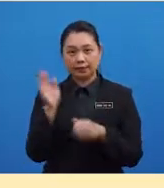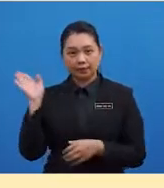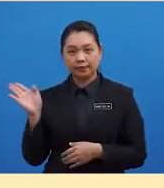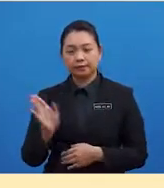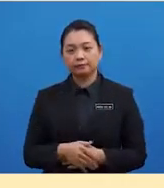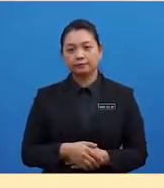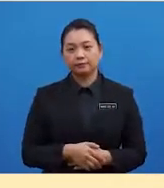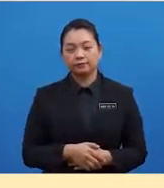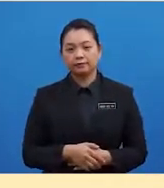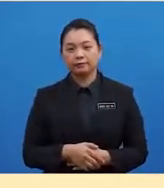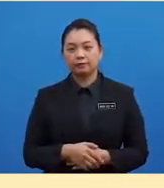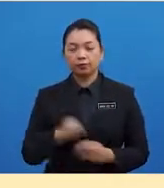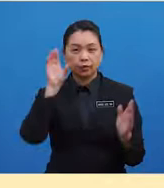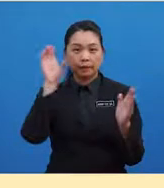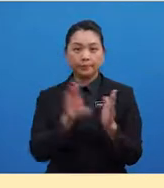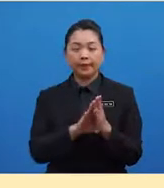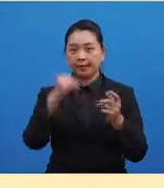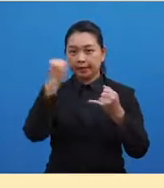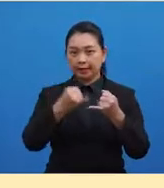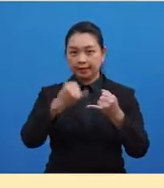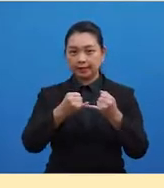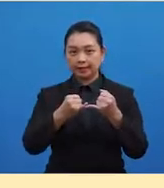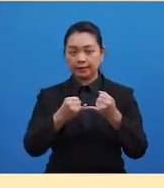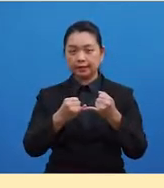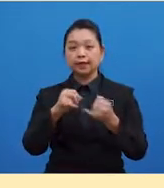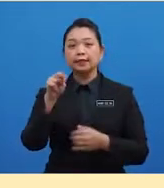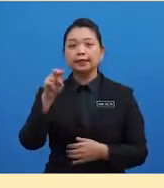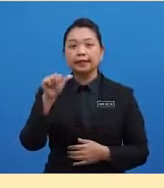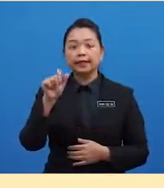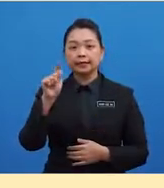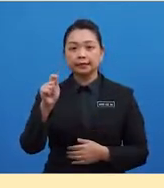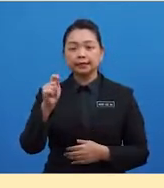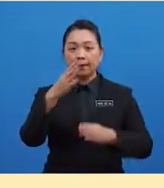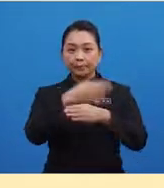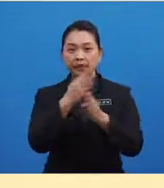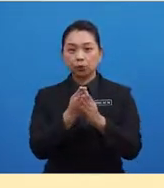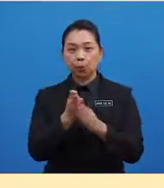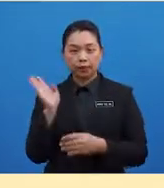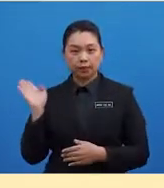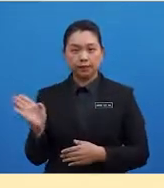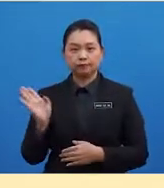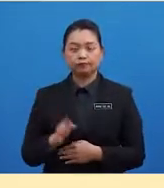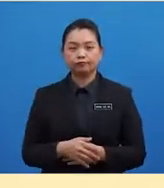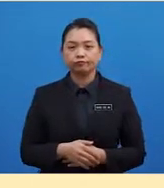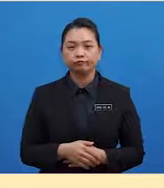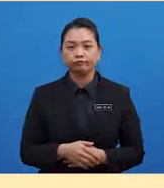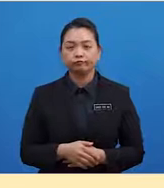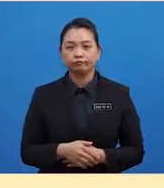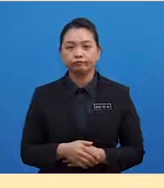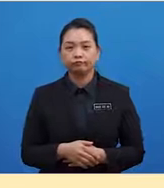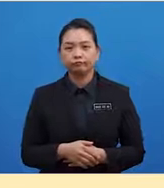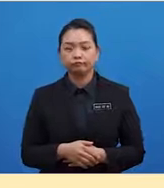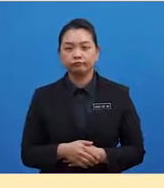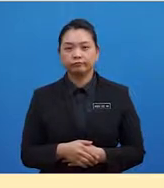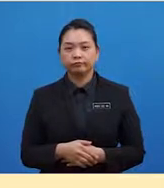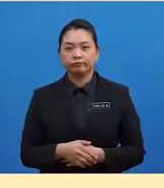heksagon. Gambar yang terakhir ialah gambar nut yang berbentuk heksagon. Murid-murid mesti dah tahu apa itu